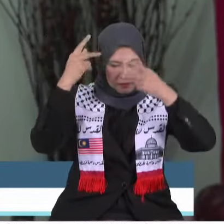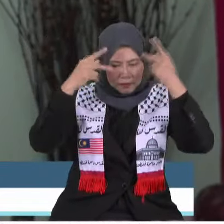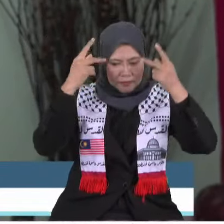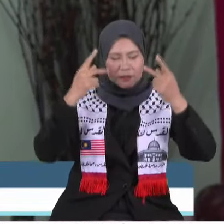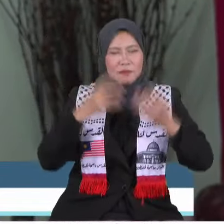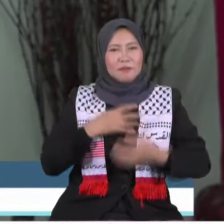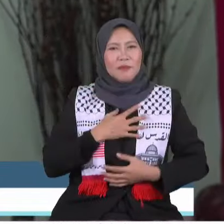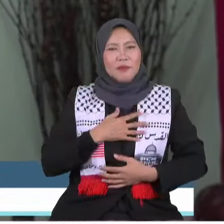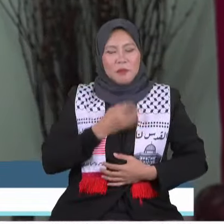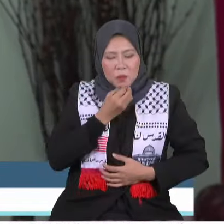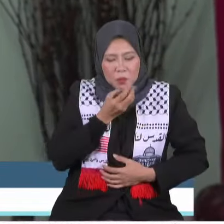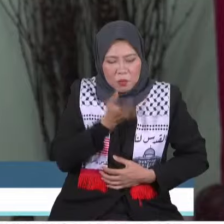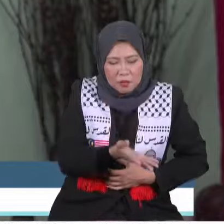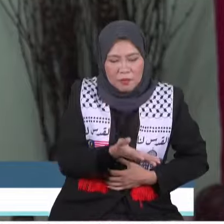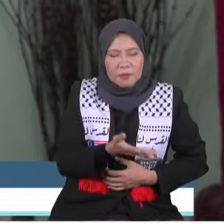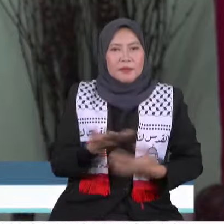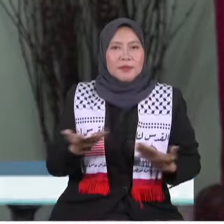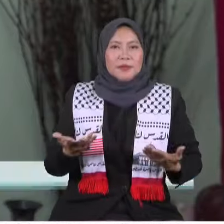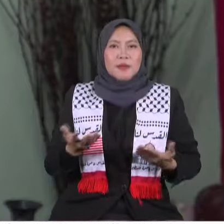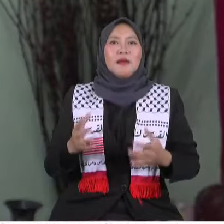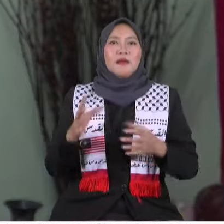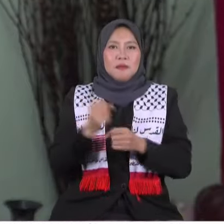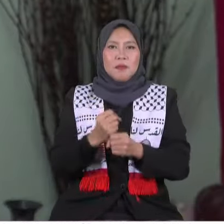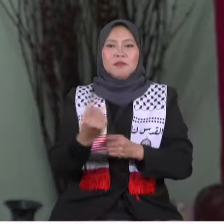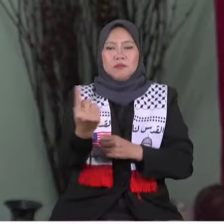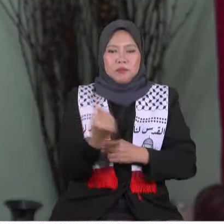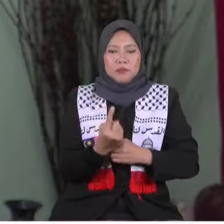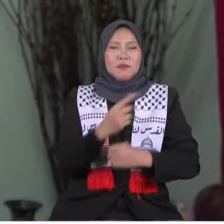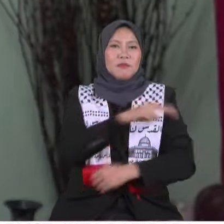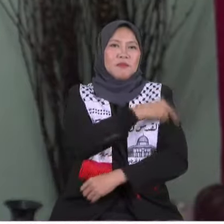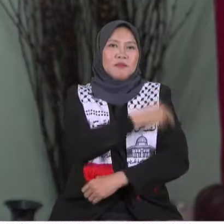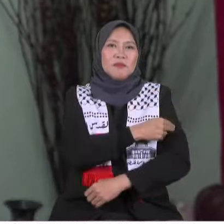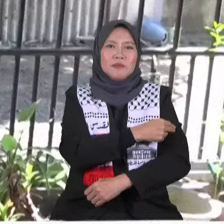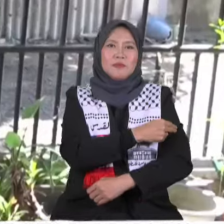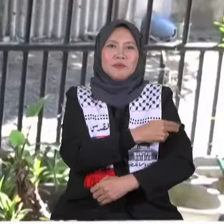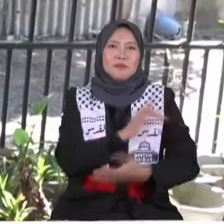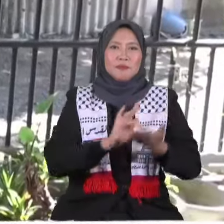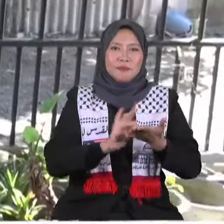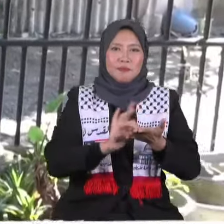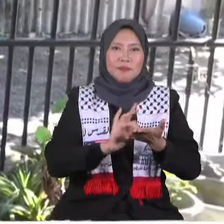ada loya, muntah, so dia akan mendapat rawatan di fasiliti kesihatan kita lah.